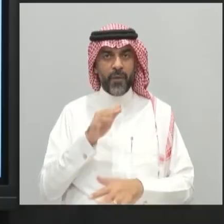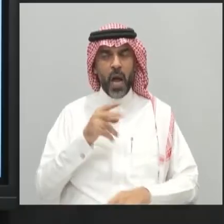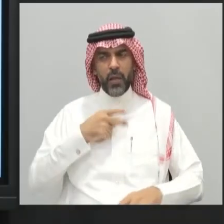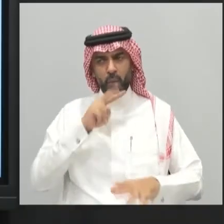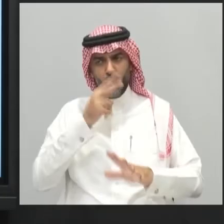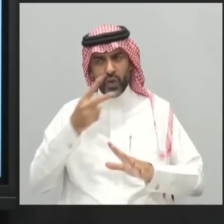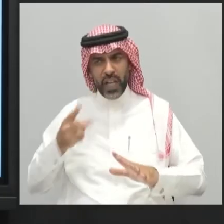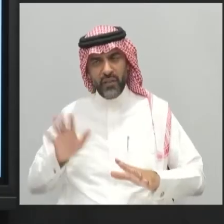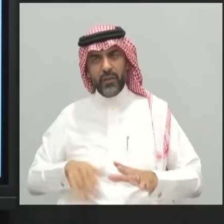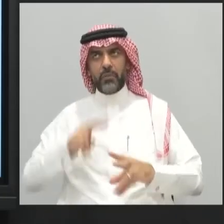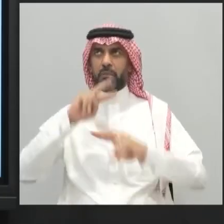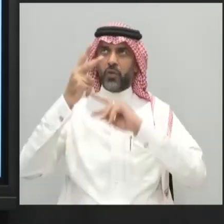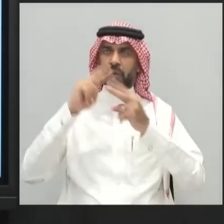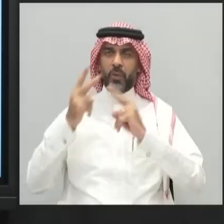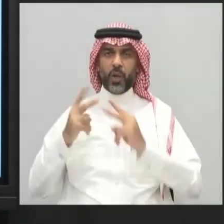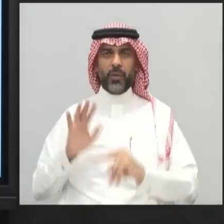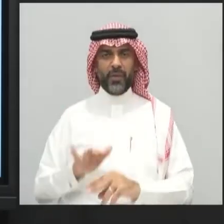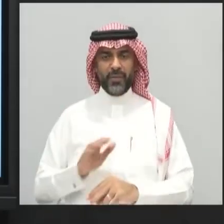فيما بينها